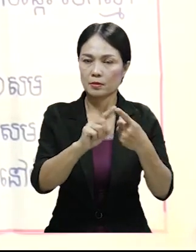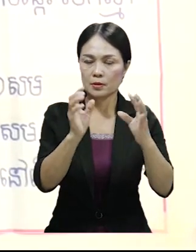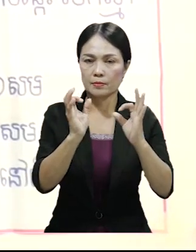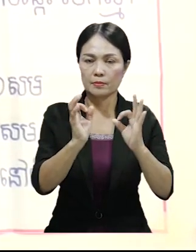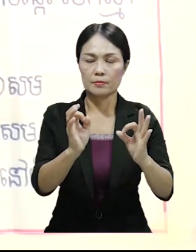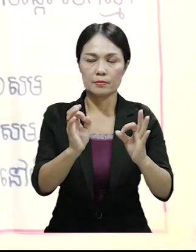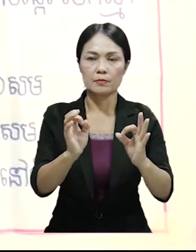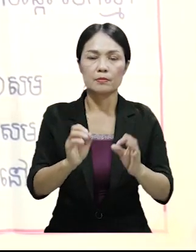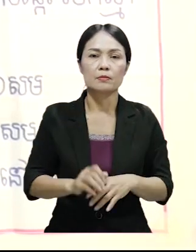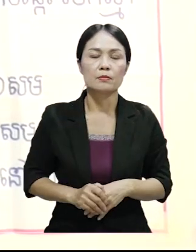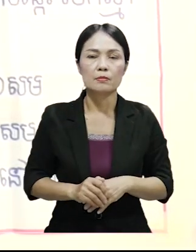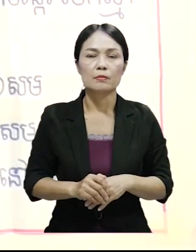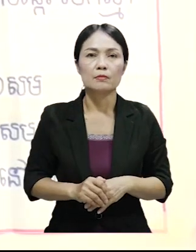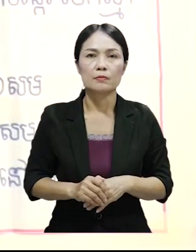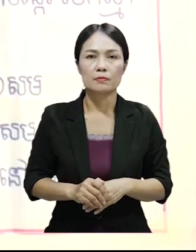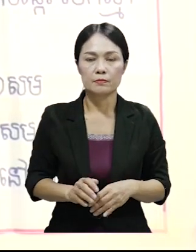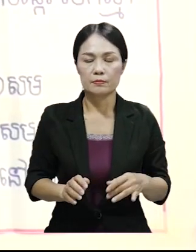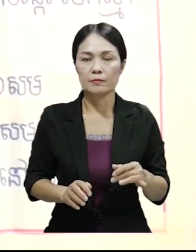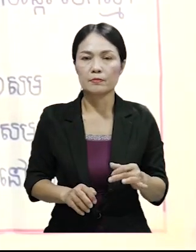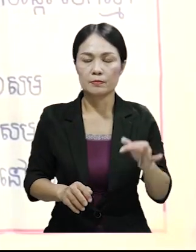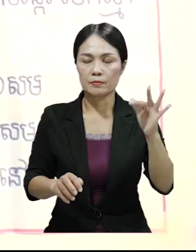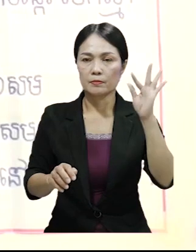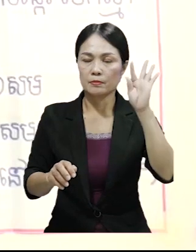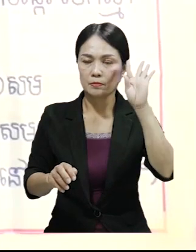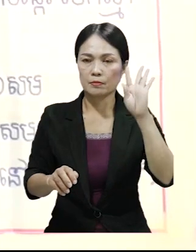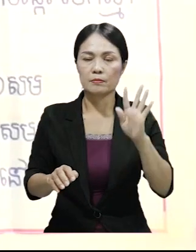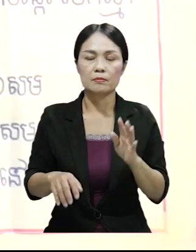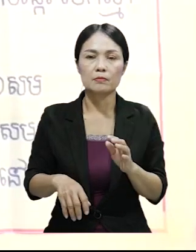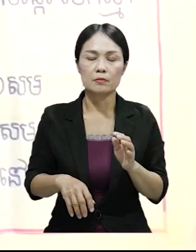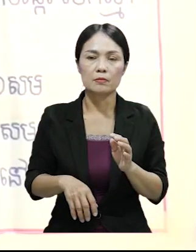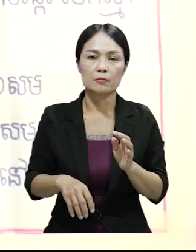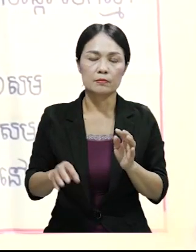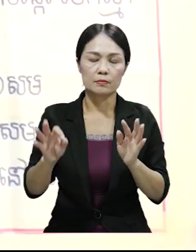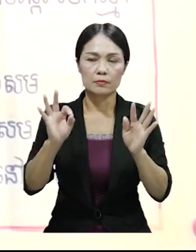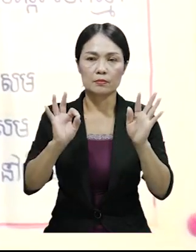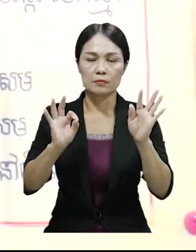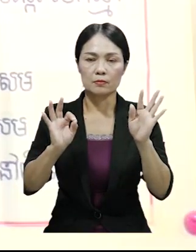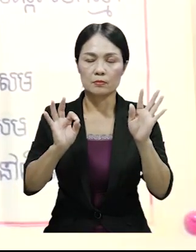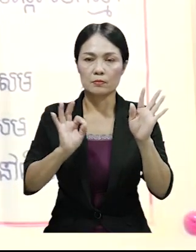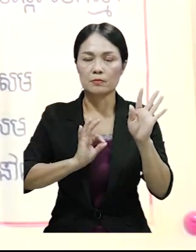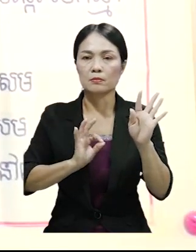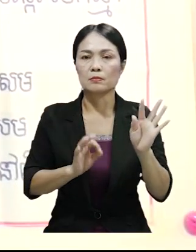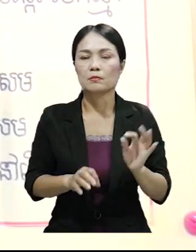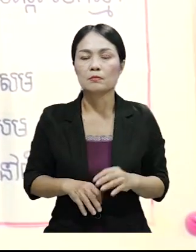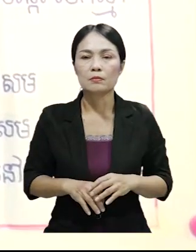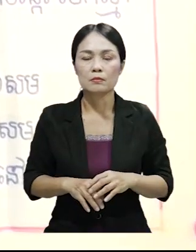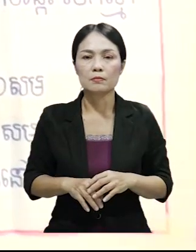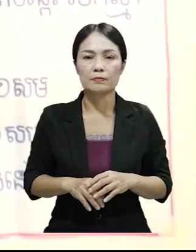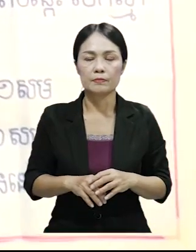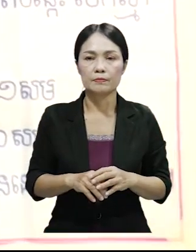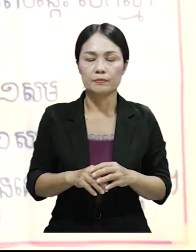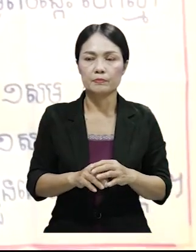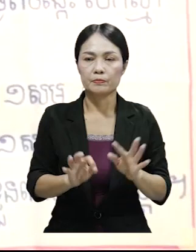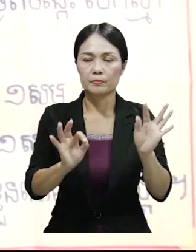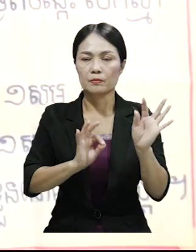ដំបូងលើកដៃឆ្វេងស្ទួយត្រឹមចុងចិញ្ចើមដៃស្ដាំវង់ក្រោមត្រឹមចុងដង្ហើមដោយដាក់ឃ្